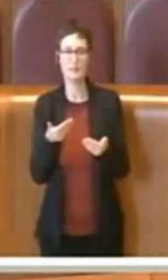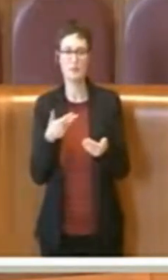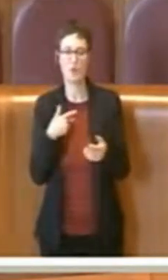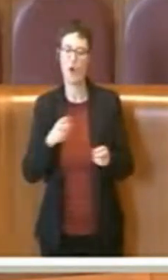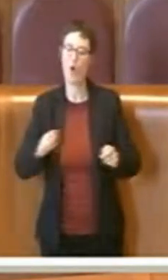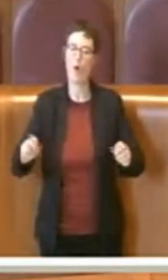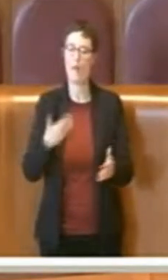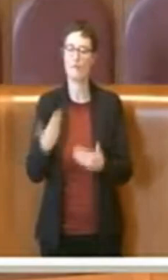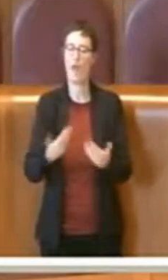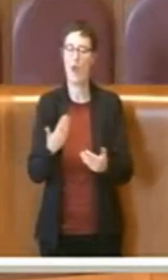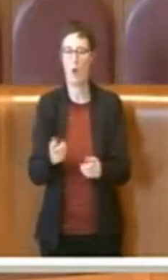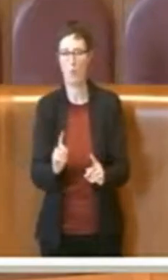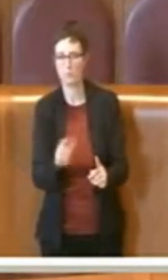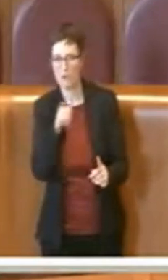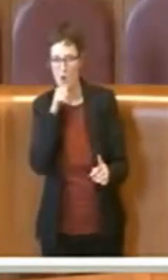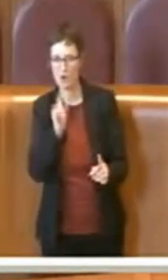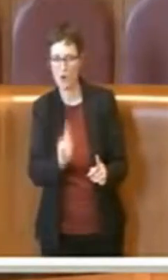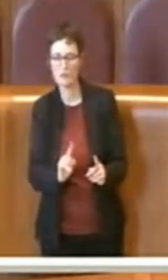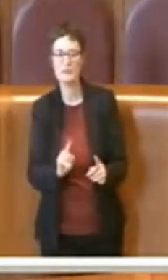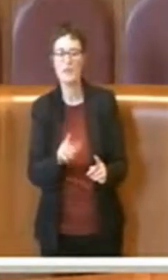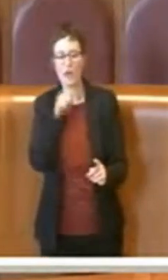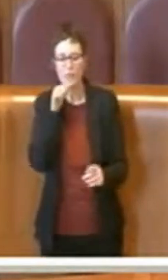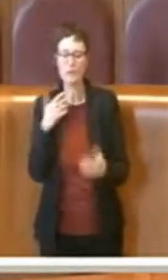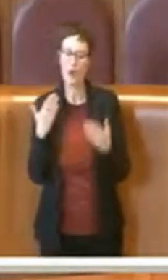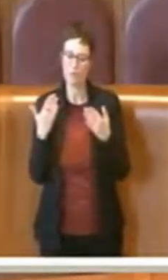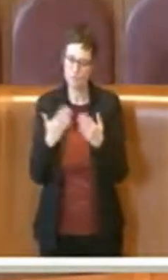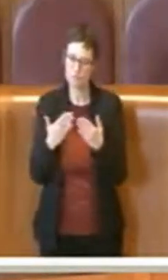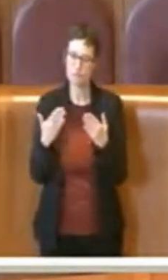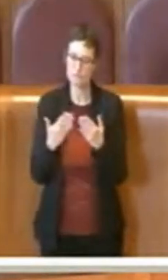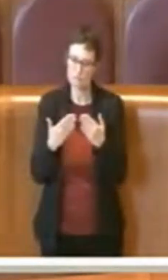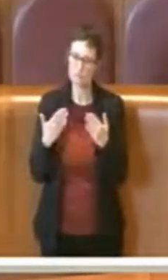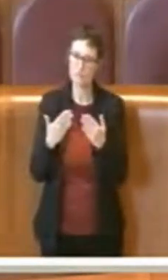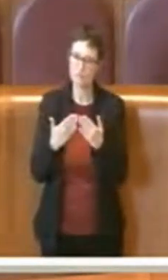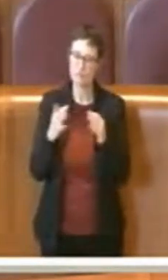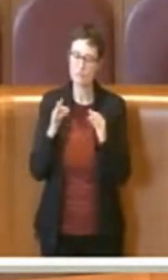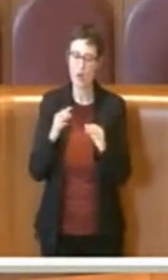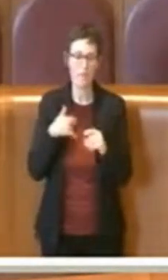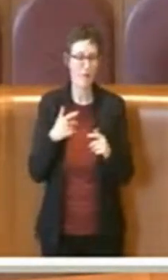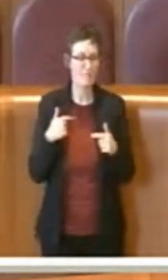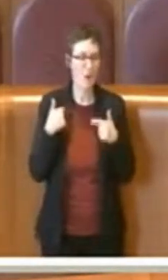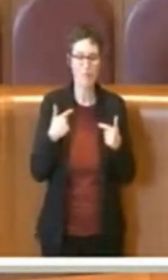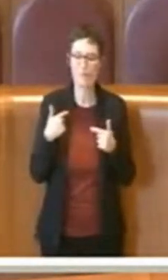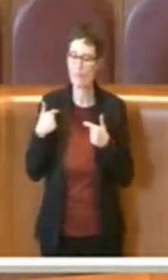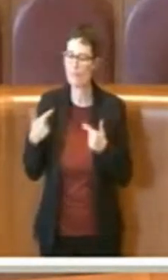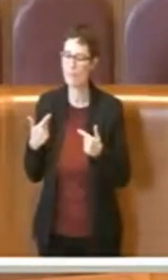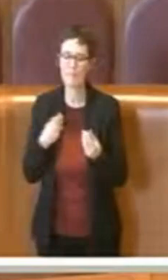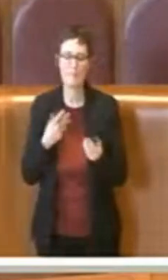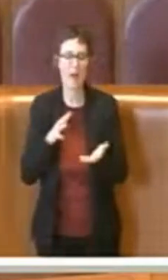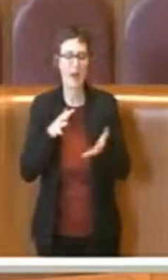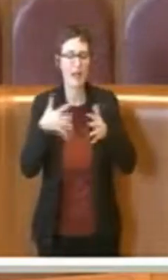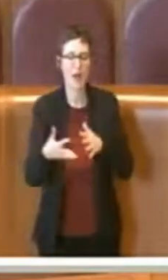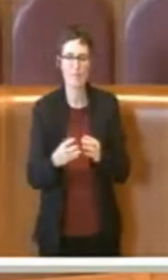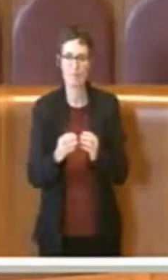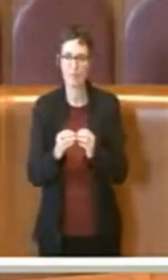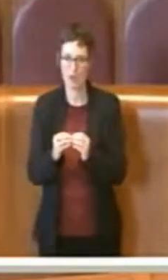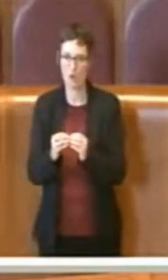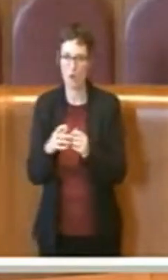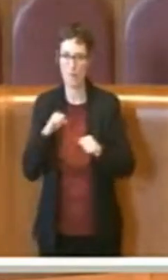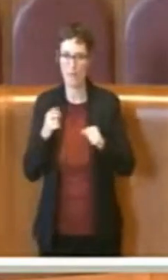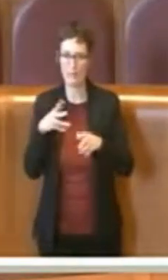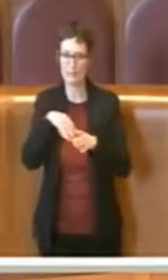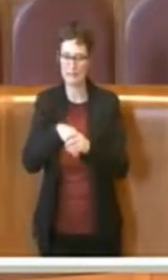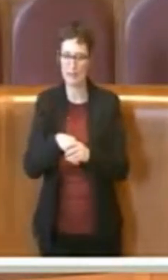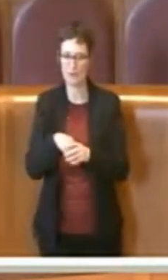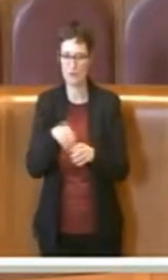velocizzare troppo, e soprattutto studiando chiaramente quelli che sono gli impatti di questi sistemi all'interno dell'amministrazione.